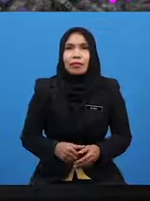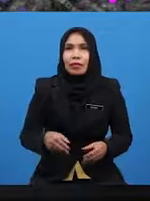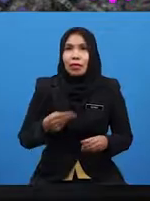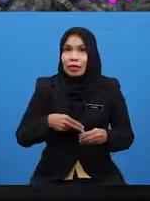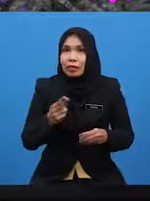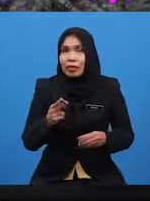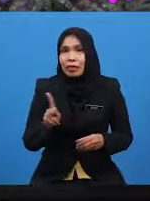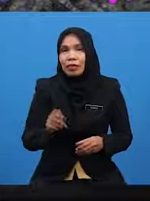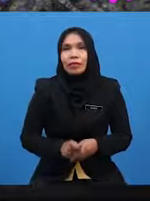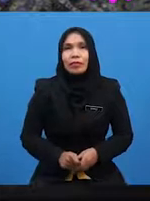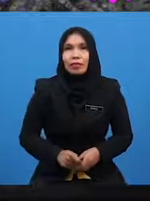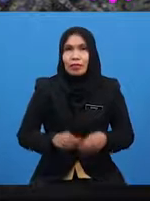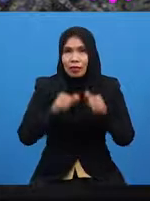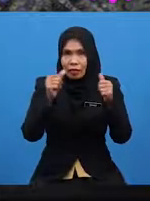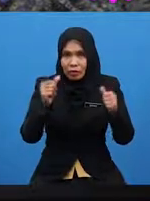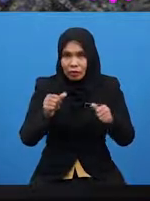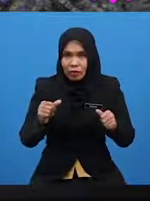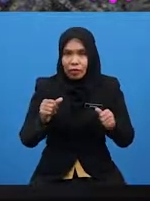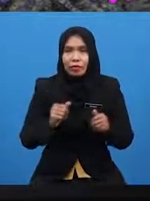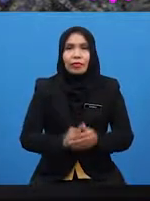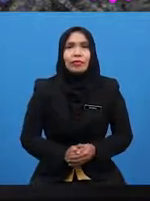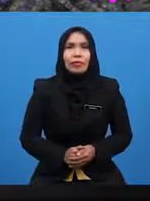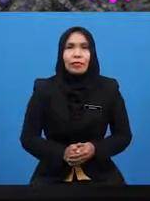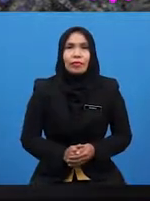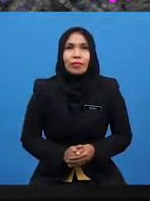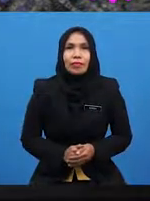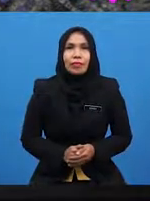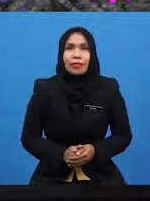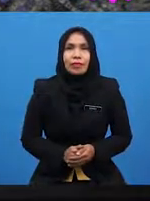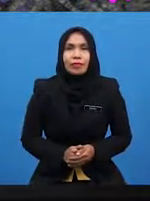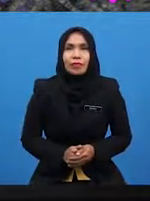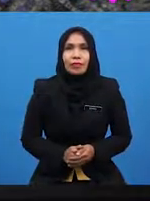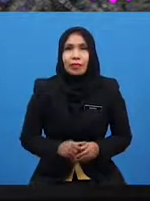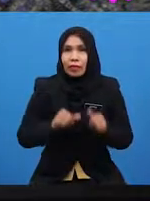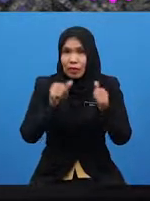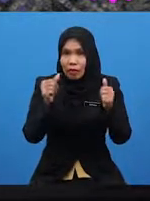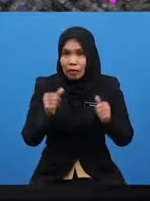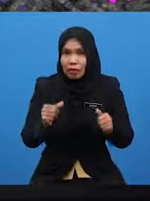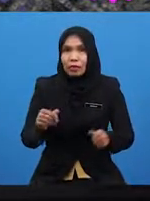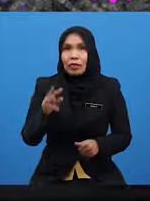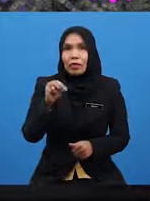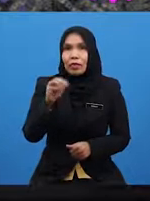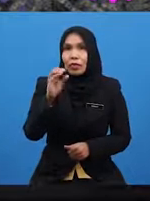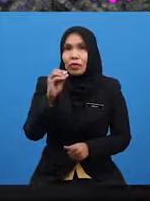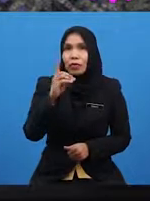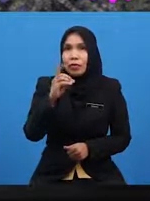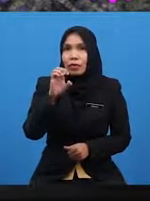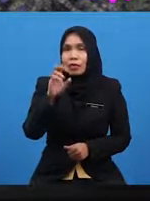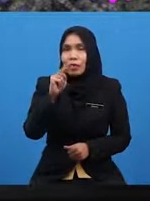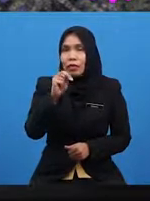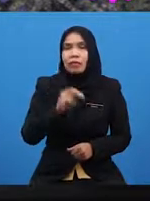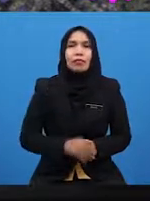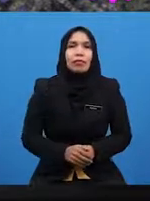Pendekatan elektronik dan multimedia dalam arca moden telah diamalkan oleh Baharudin Muhammad